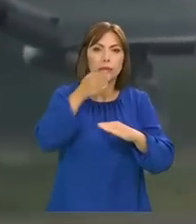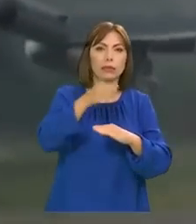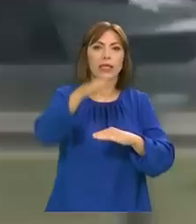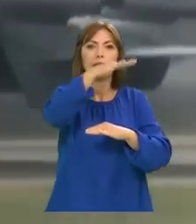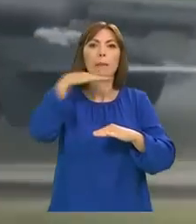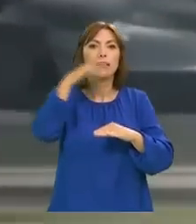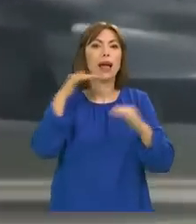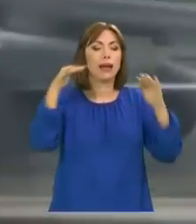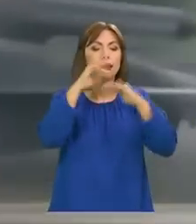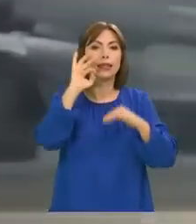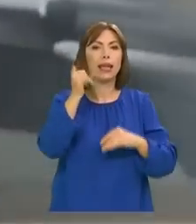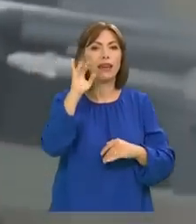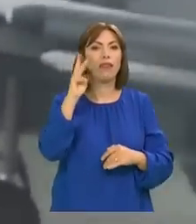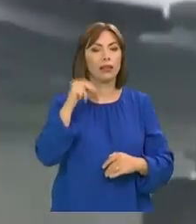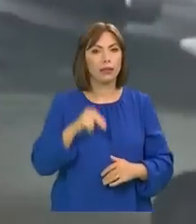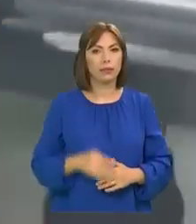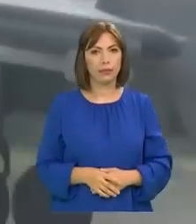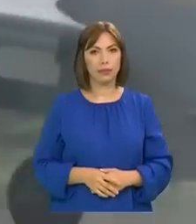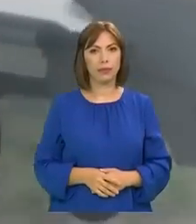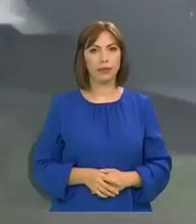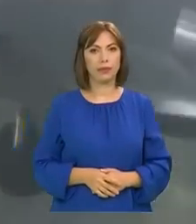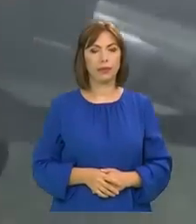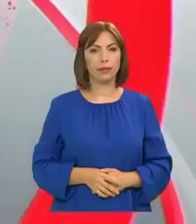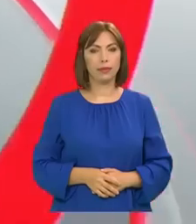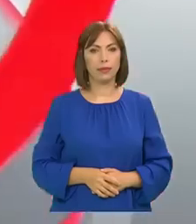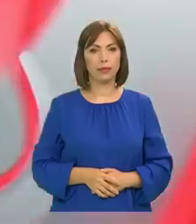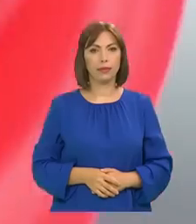în spațiul aerian din Taiwan.